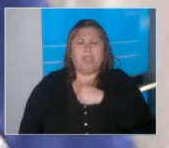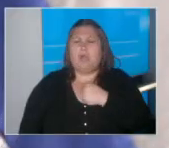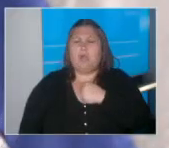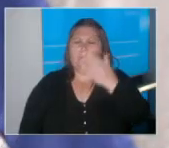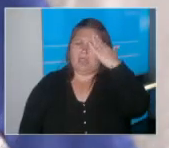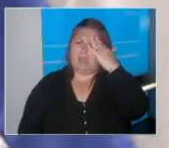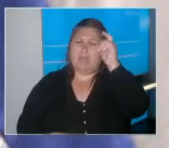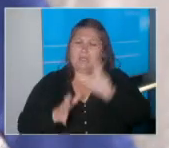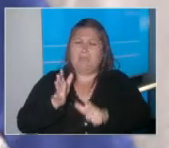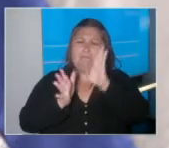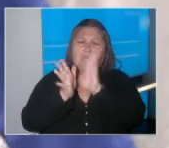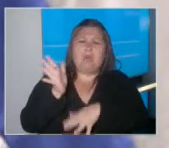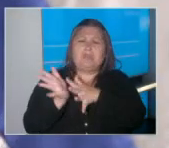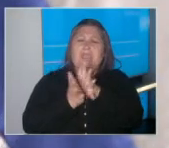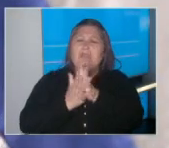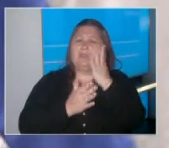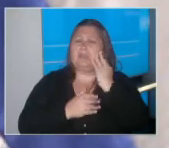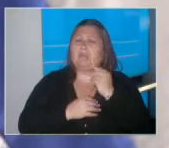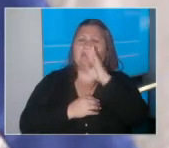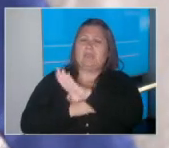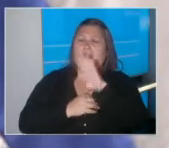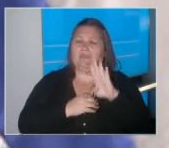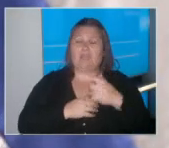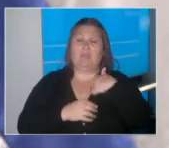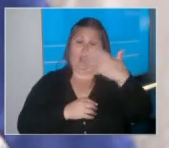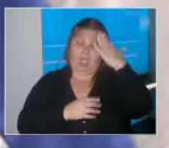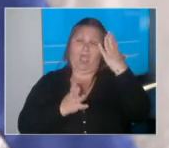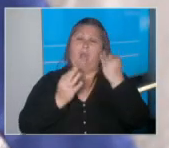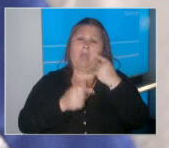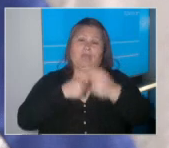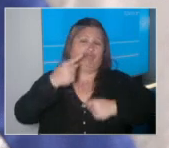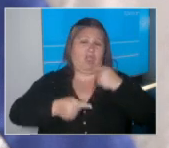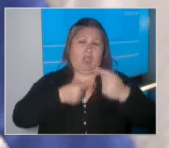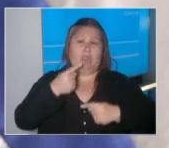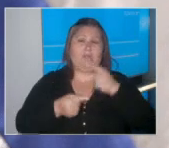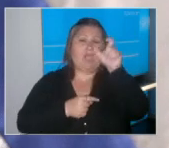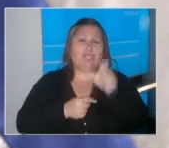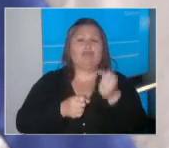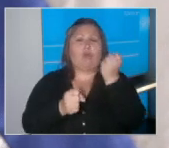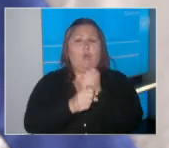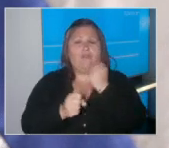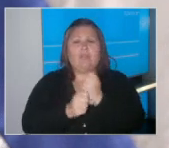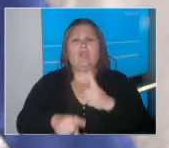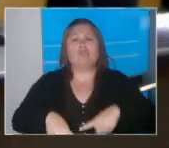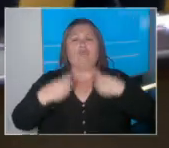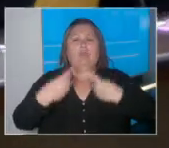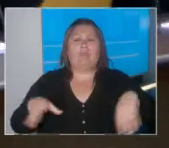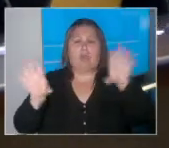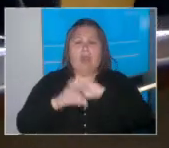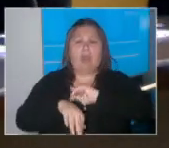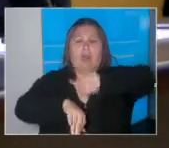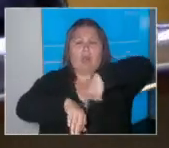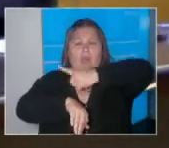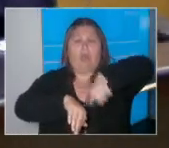פחות נהנתן מבנימין נתניהו, ואני מכירה אותו כבר כמה וכמה שנים טובות. האיש עובד ימים כלילות, עובד מסביב